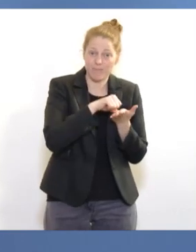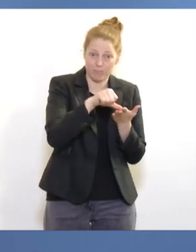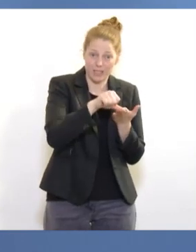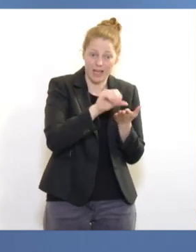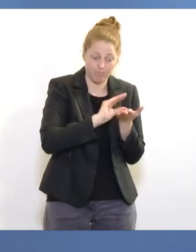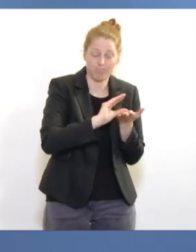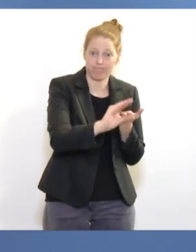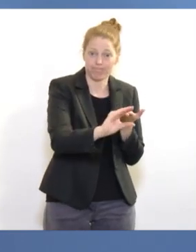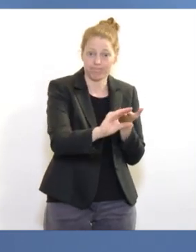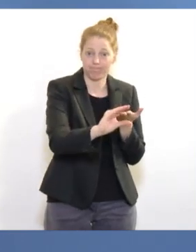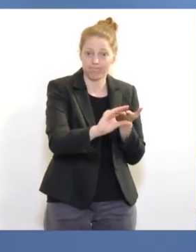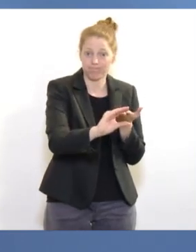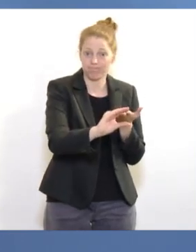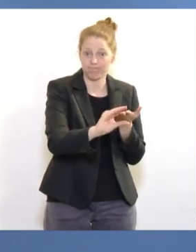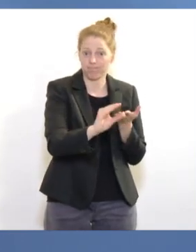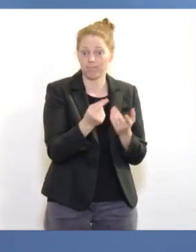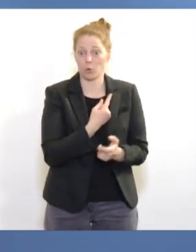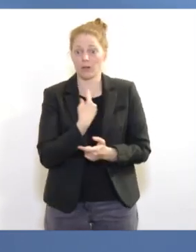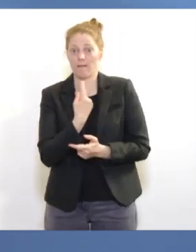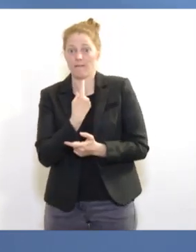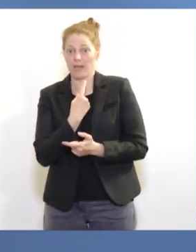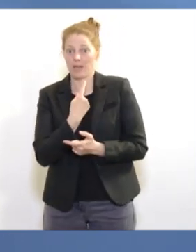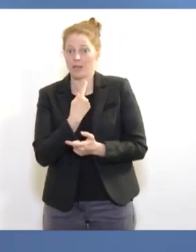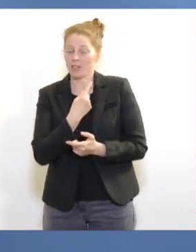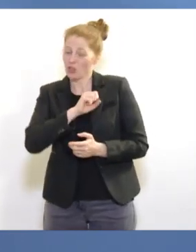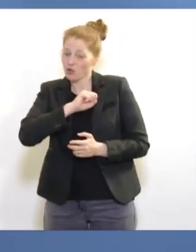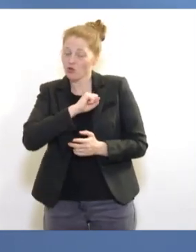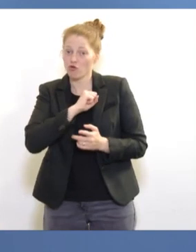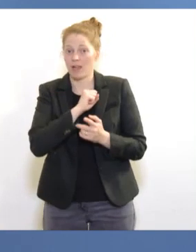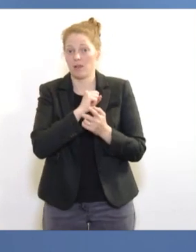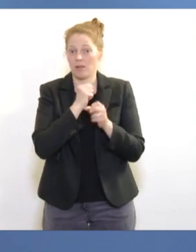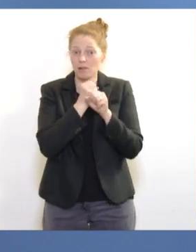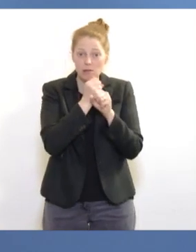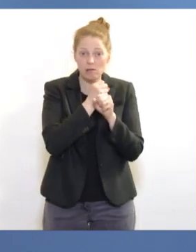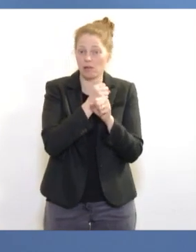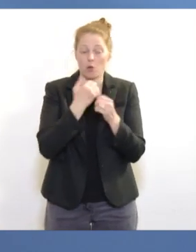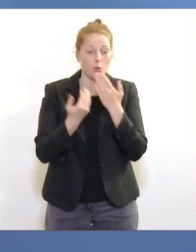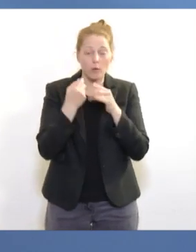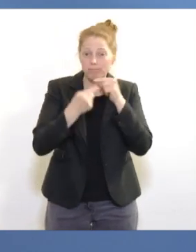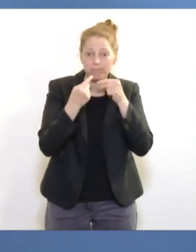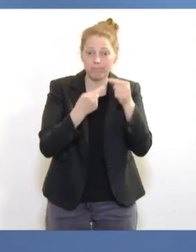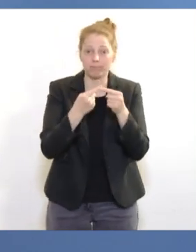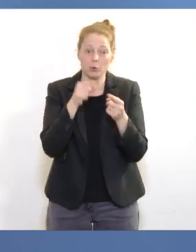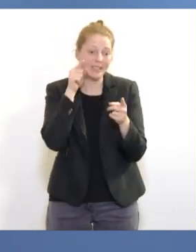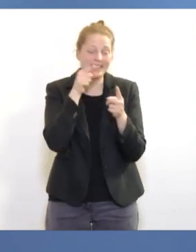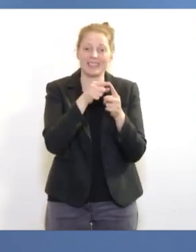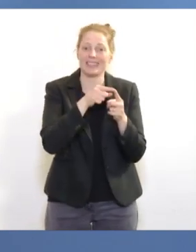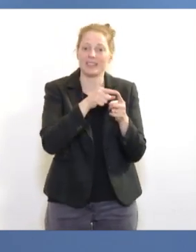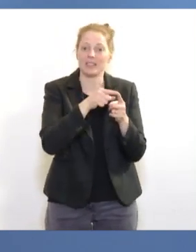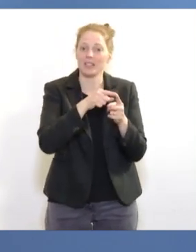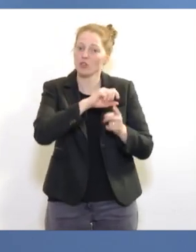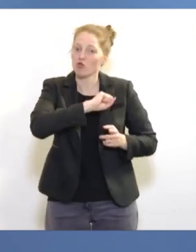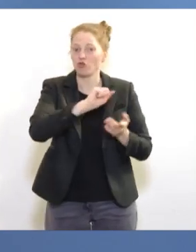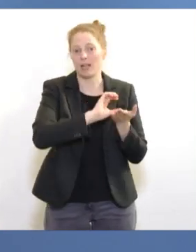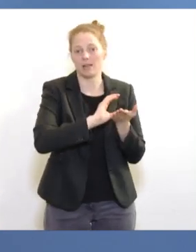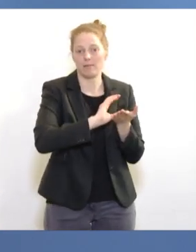Betrieben waren. Das unterstreicht, mit welcher Identität hier und einer neuen Prozedur geschafft ist, für sehr Liquiditäten